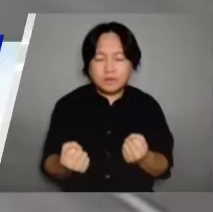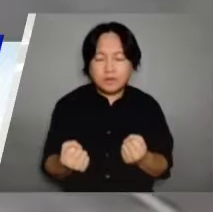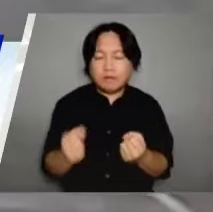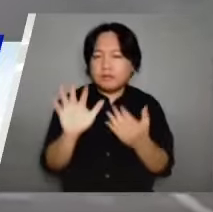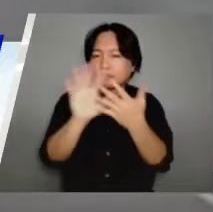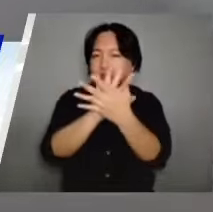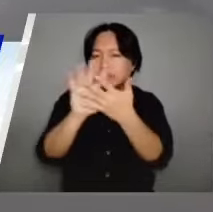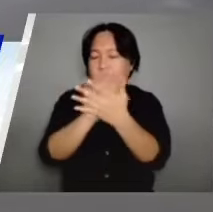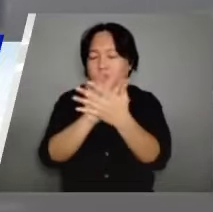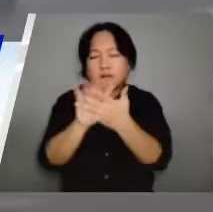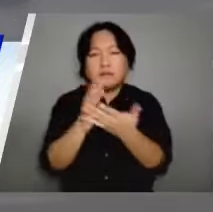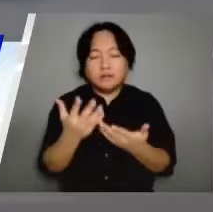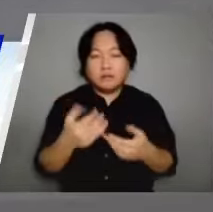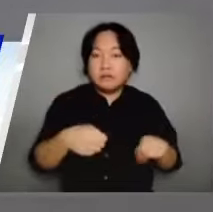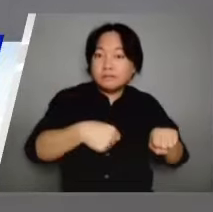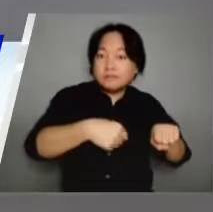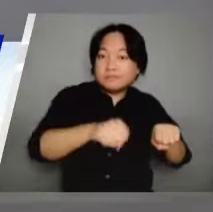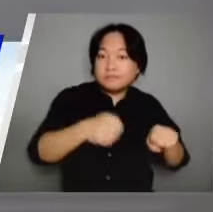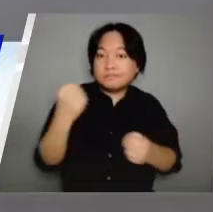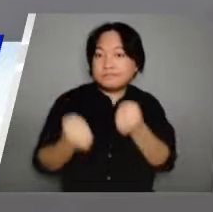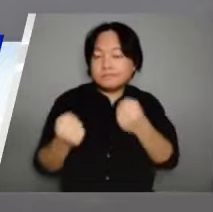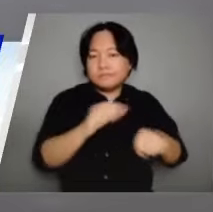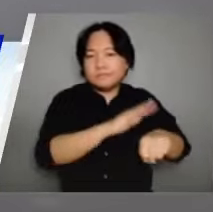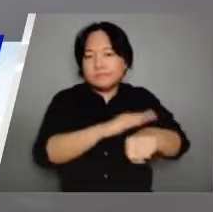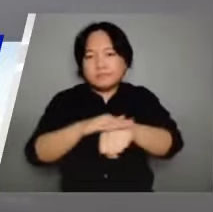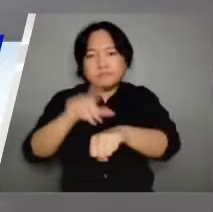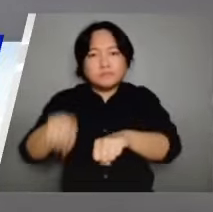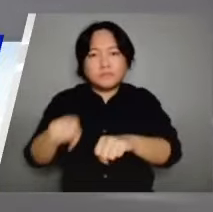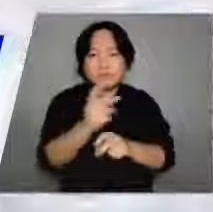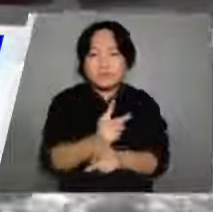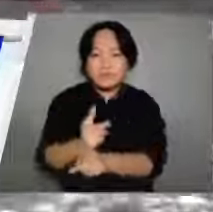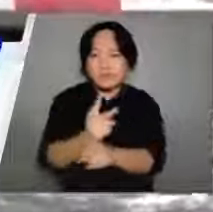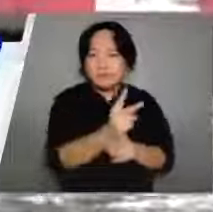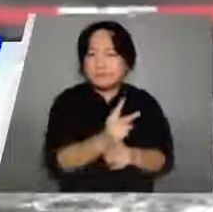motorista na maghinay-hinay sa pagmamaneho sa Cotabato-Davao Highway.